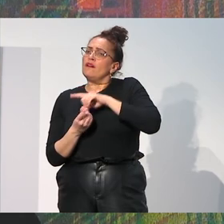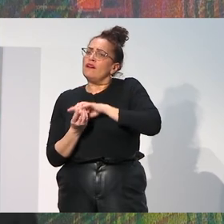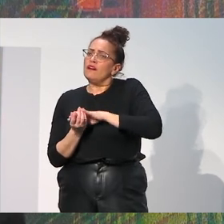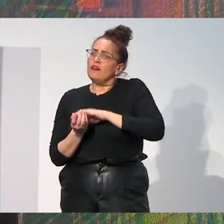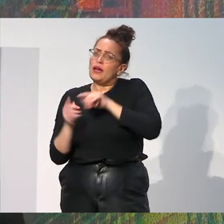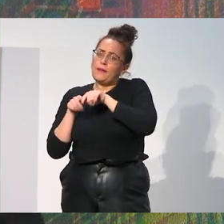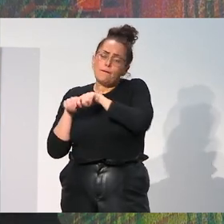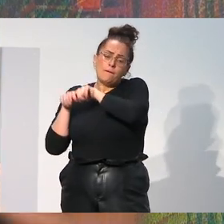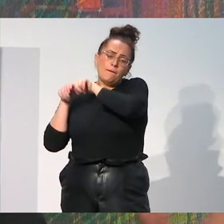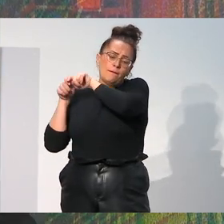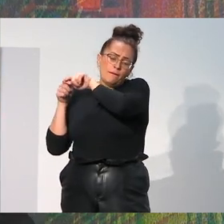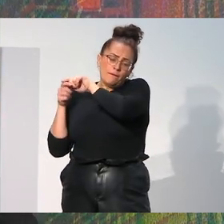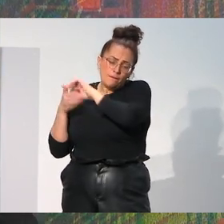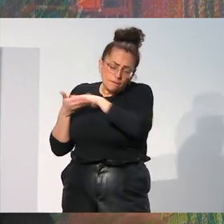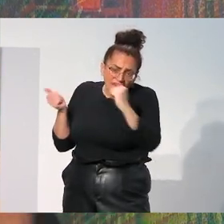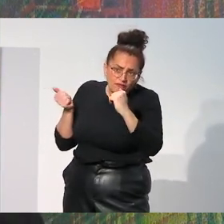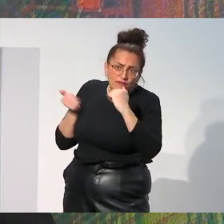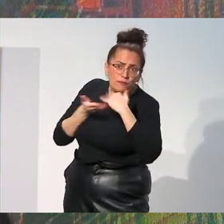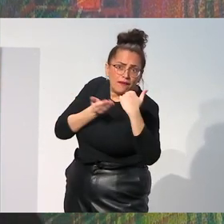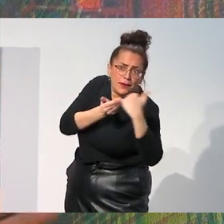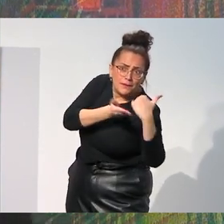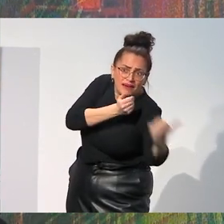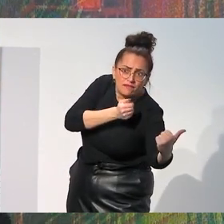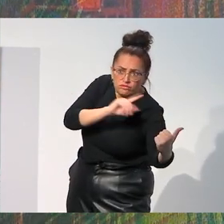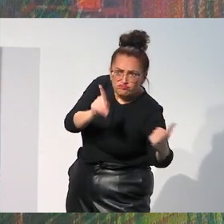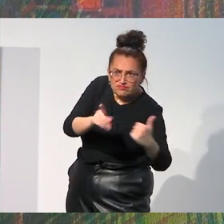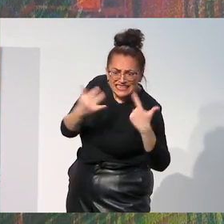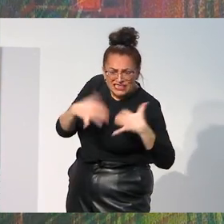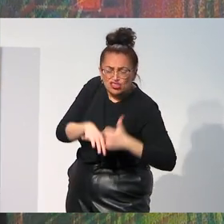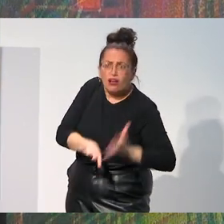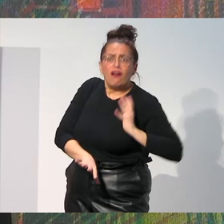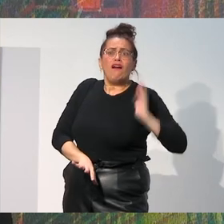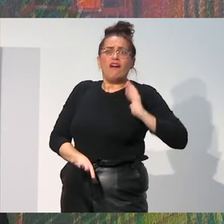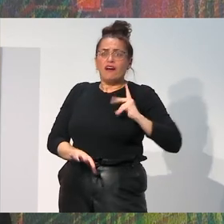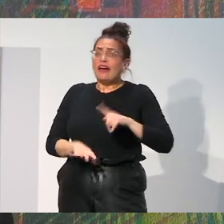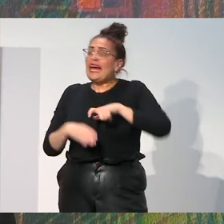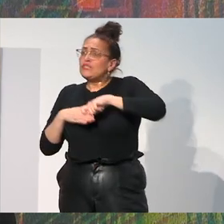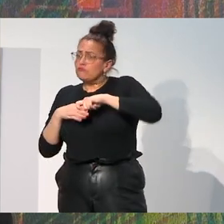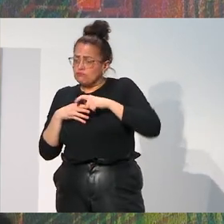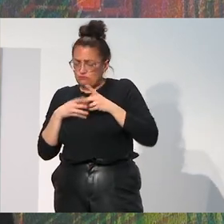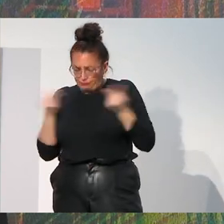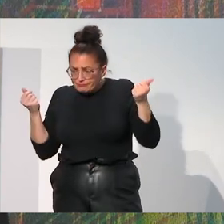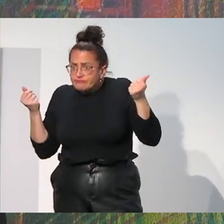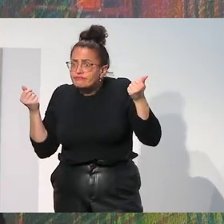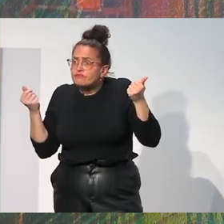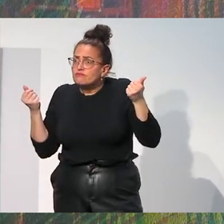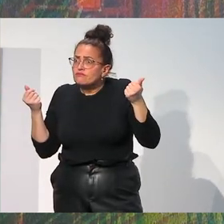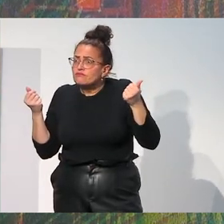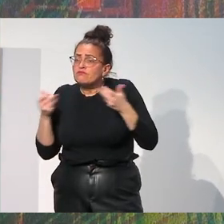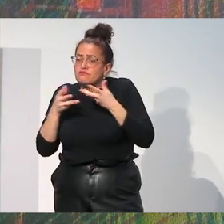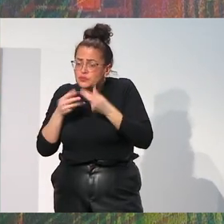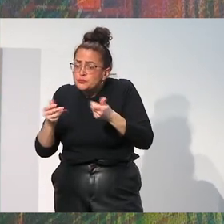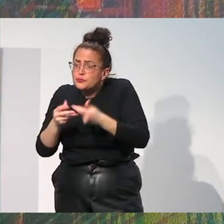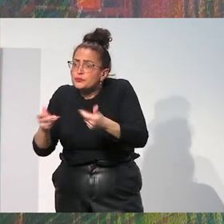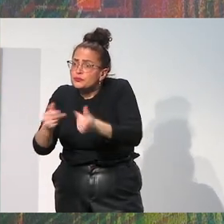cimetière d'espèces. Il y a plein d'espèces qui ont disparu, tout le temps. Il y a plein de branches mortes dans l'évolution, comme ça. Mais... Voilà, pour bien